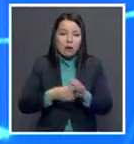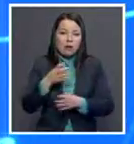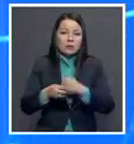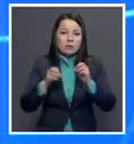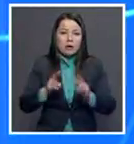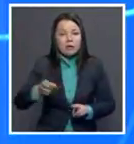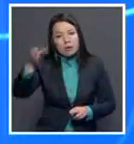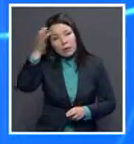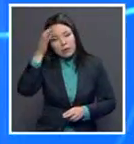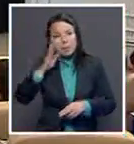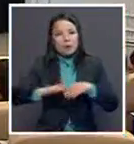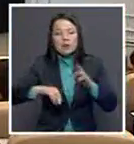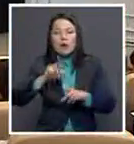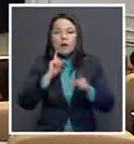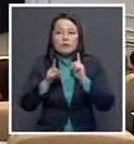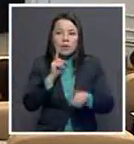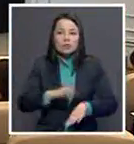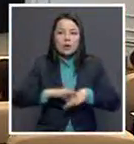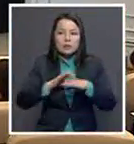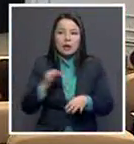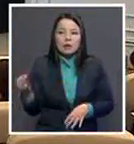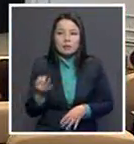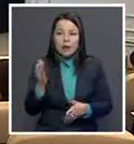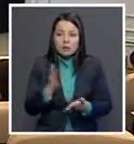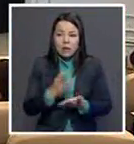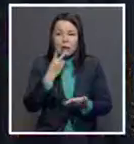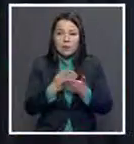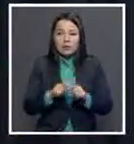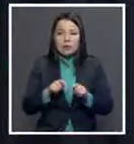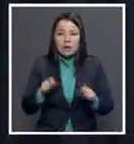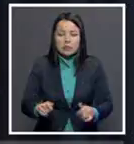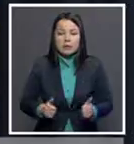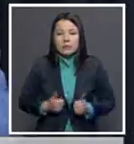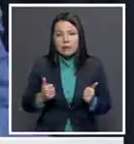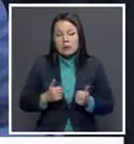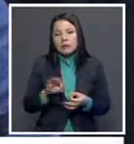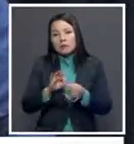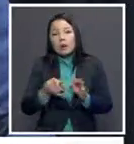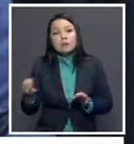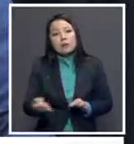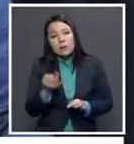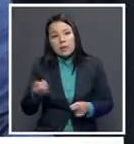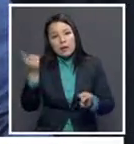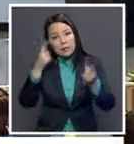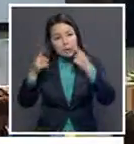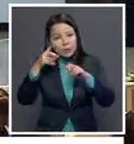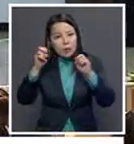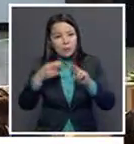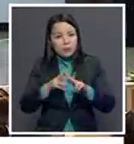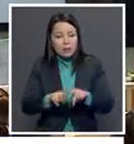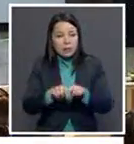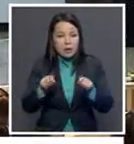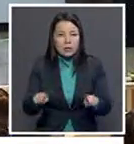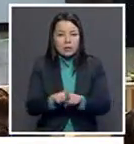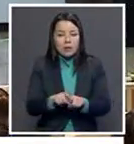ғылыми-практикалық конференция өтті. Қатысушылар ғалымның ел дамуына қосқан өлшеусіз үлесі туралы әңгімелеп, оның геология саласына сіңірген